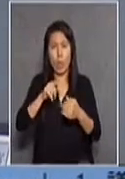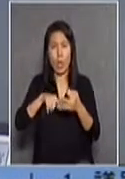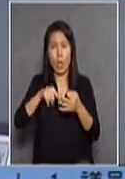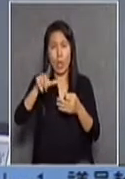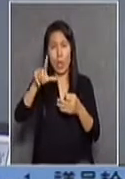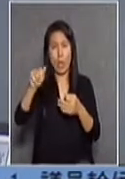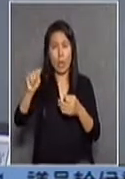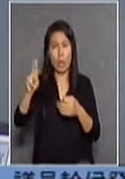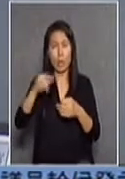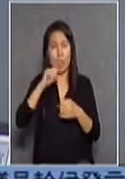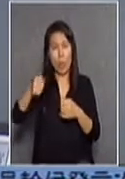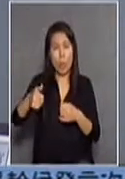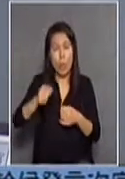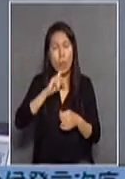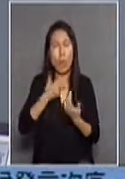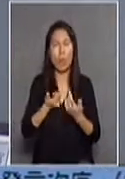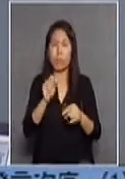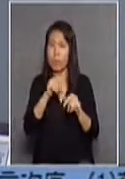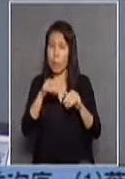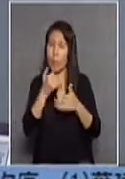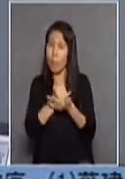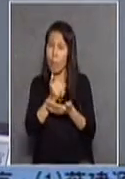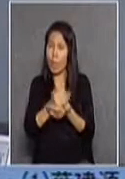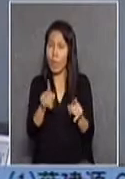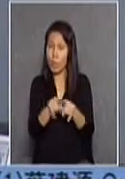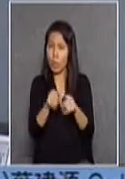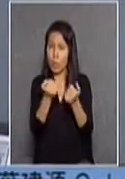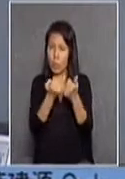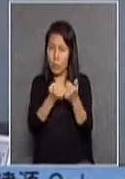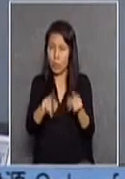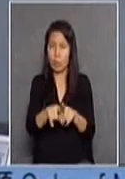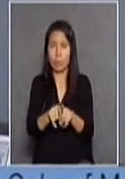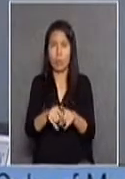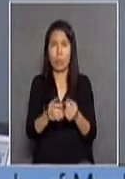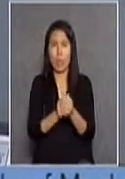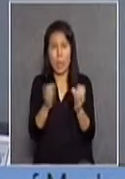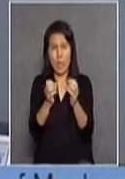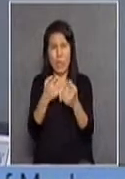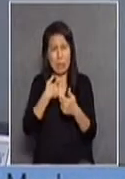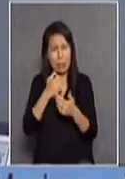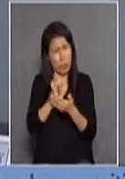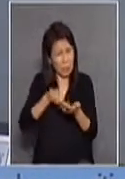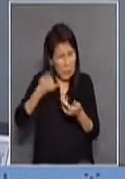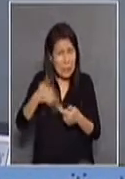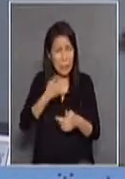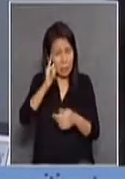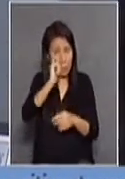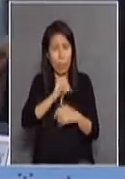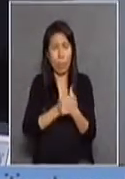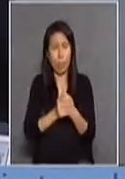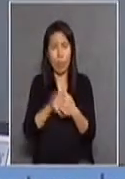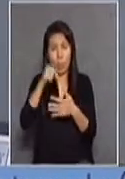場，他是跟同學一起去談判撤退的，中間仲